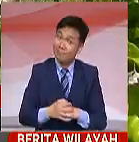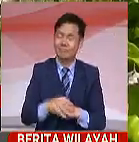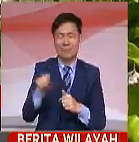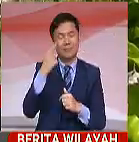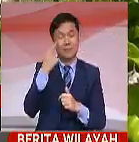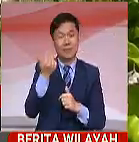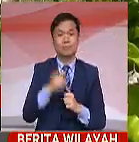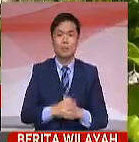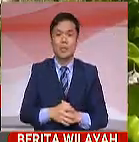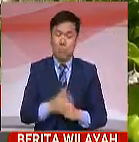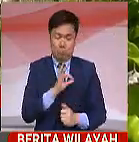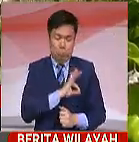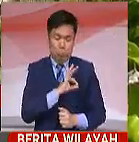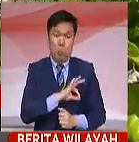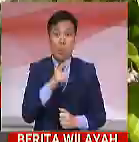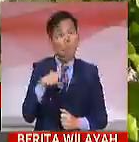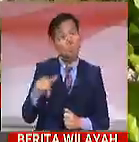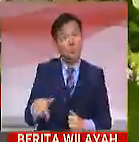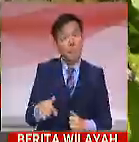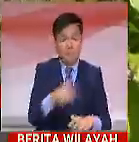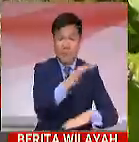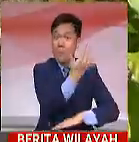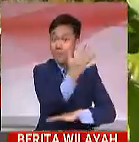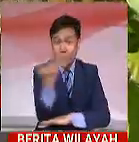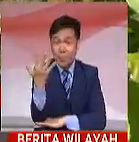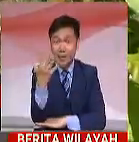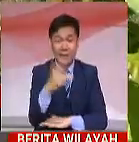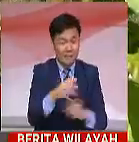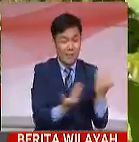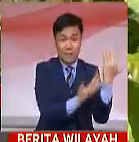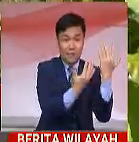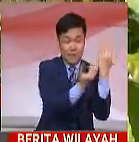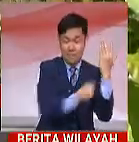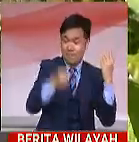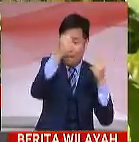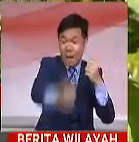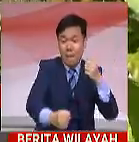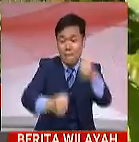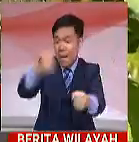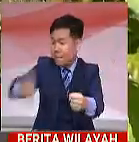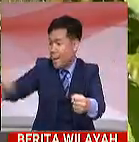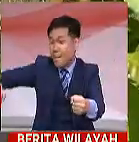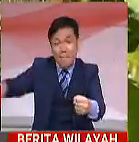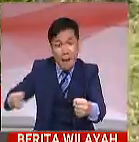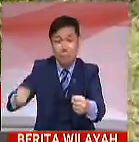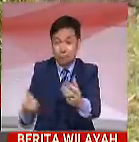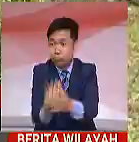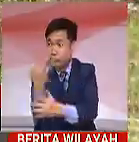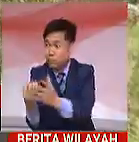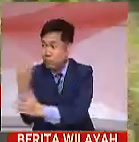bila kita dah tanam sini, kita pajak pula dekat koperasi lah untuk menambahkan pendapatan mereka.